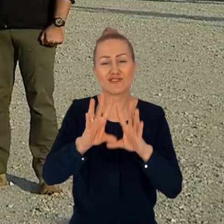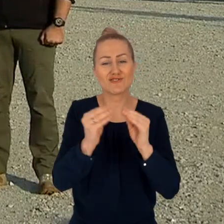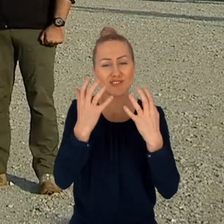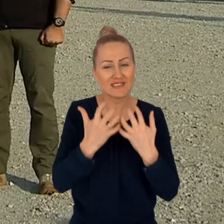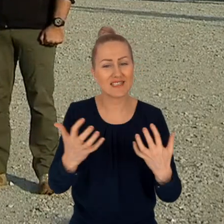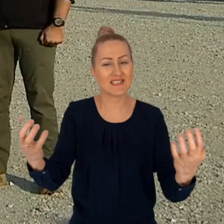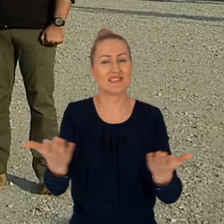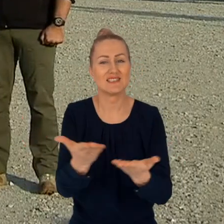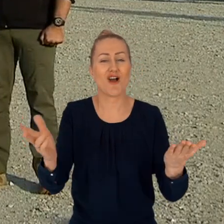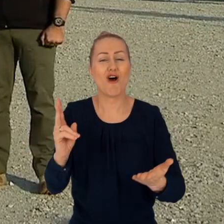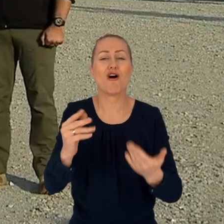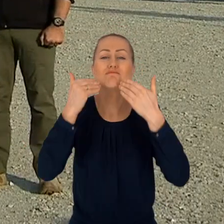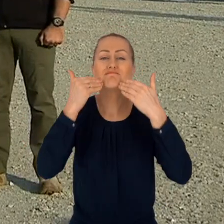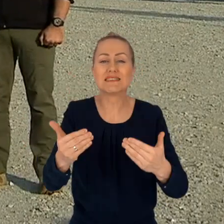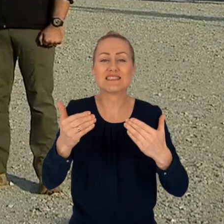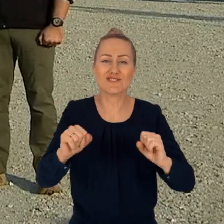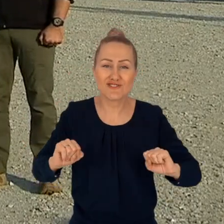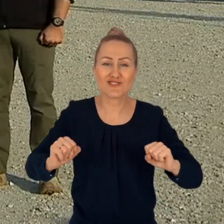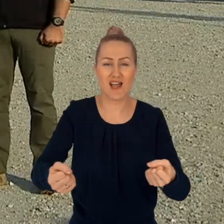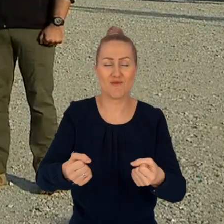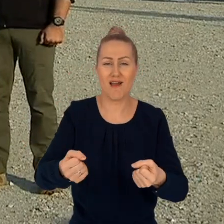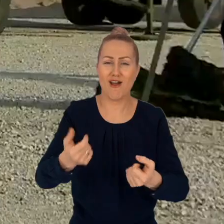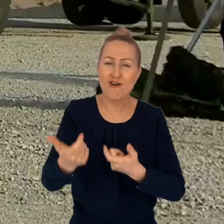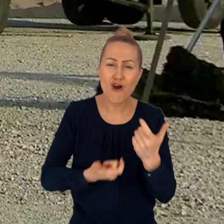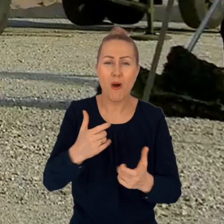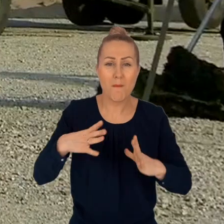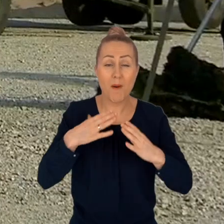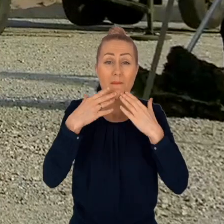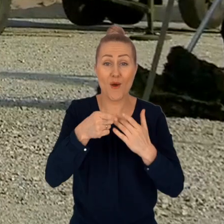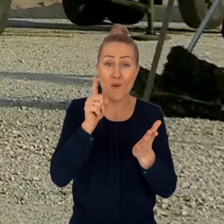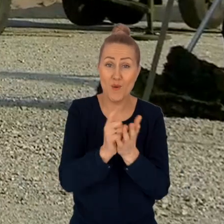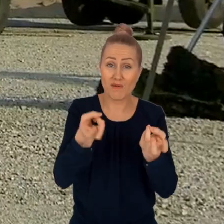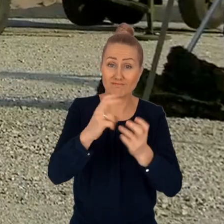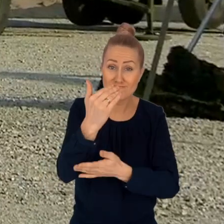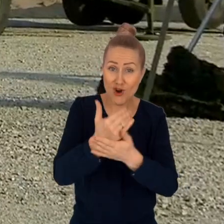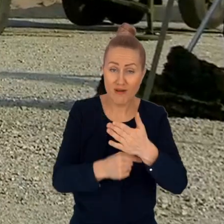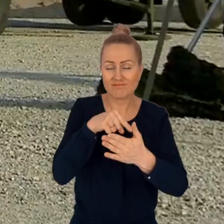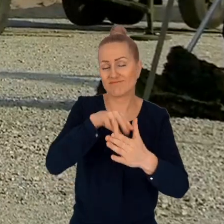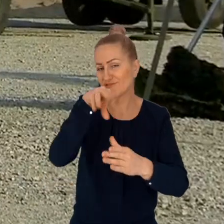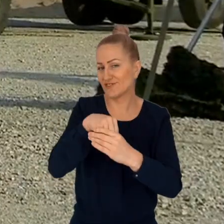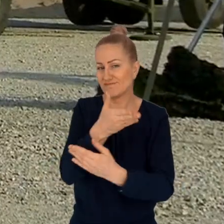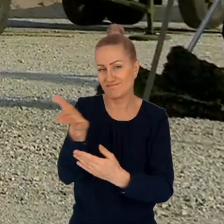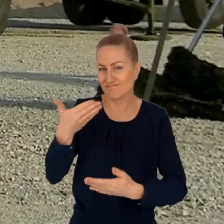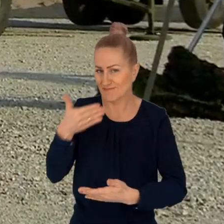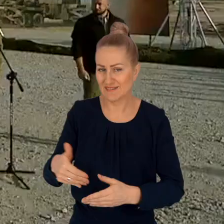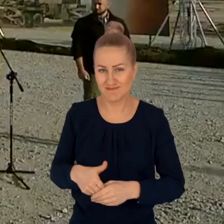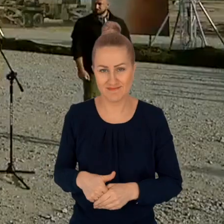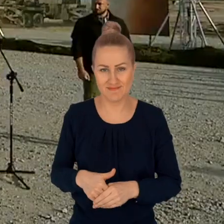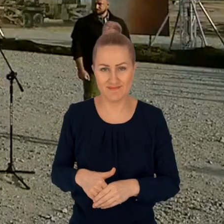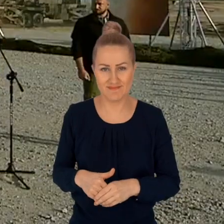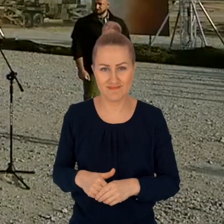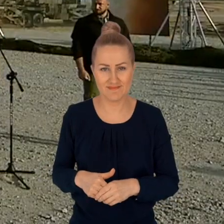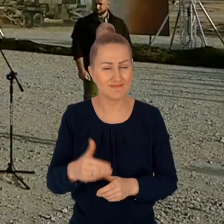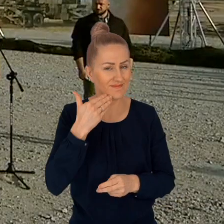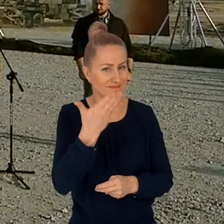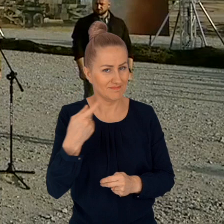tym, którzy przyczynili się i przyczyniają do powstania tego systemu, z całego serca dziękuję.